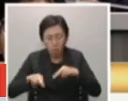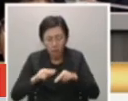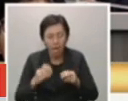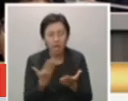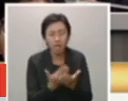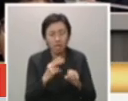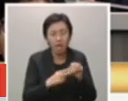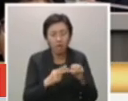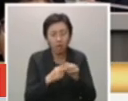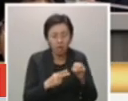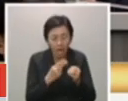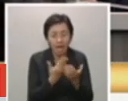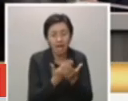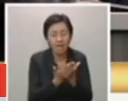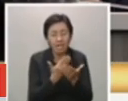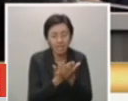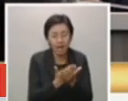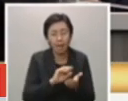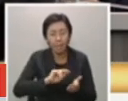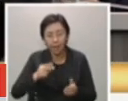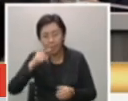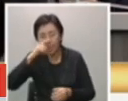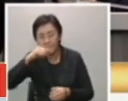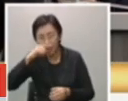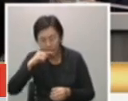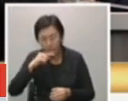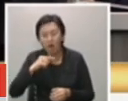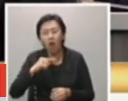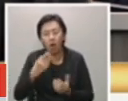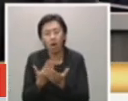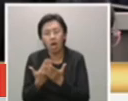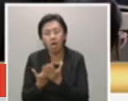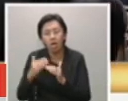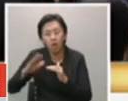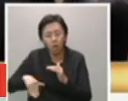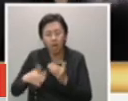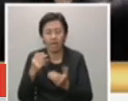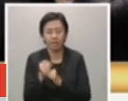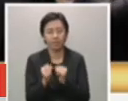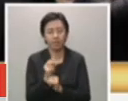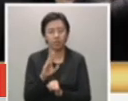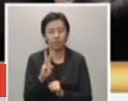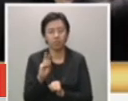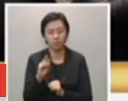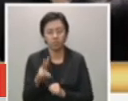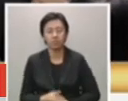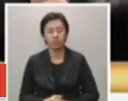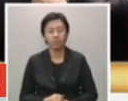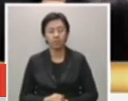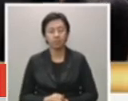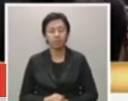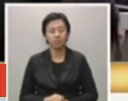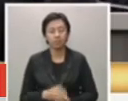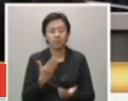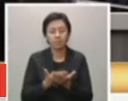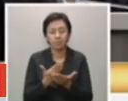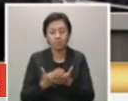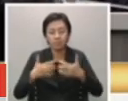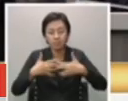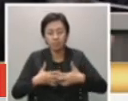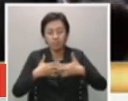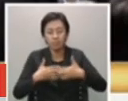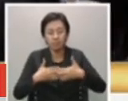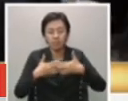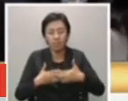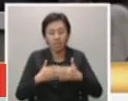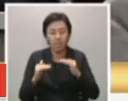แข็งค่าขึ้นมามากที่สุดในปี2562ความเสียหายที่เกิดขึ้นต้นทุนการผลิตสู